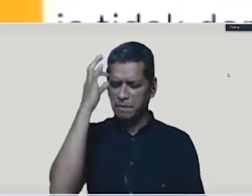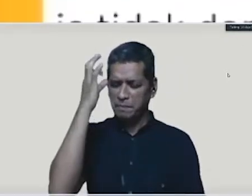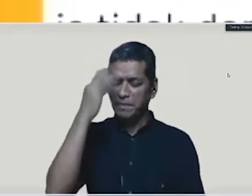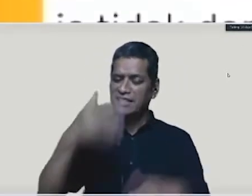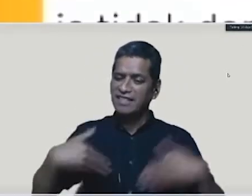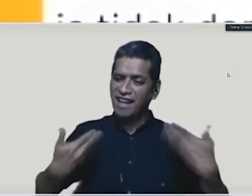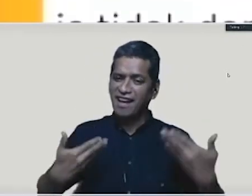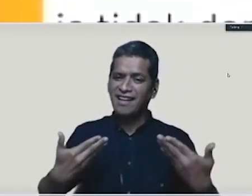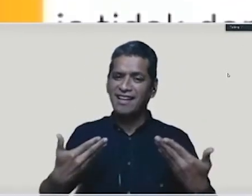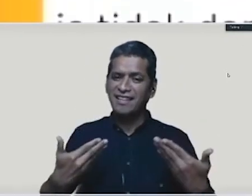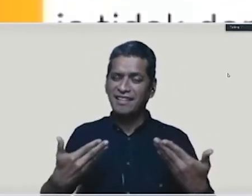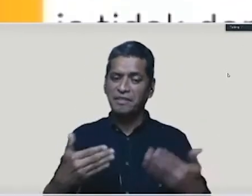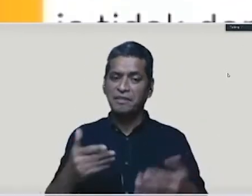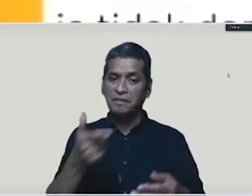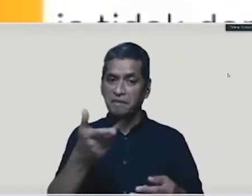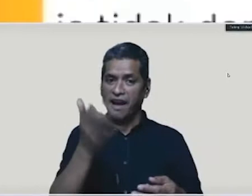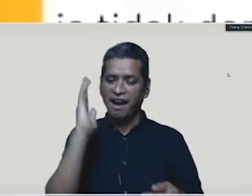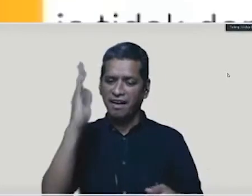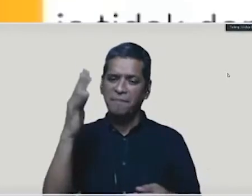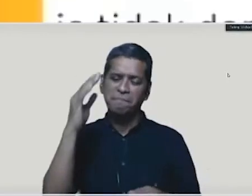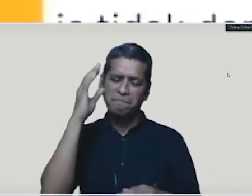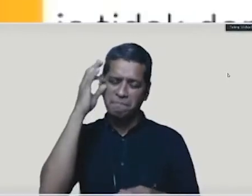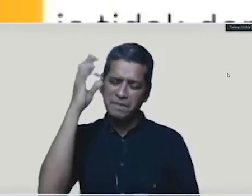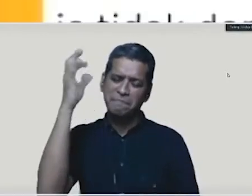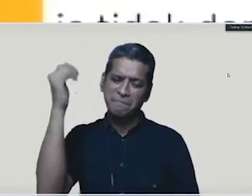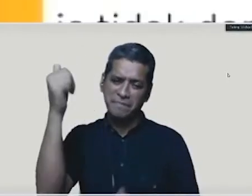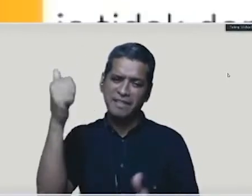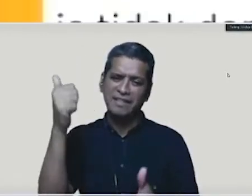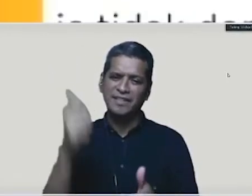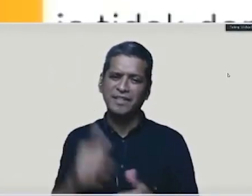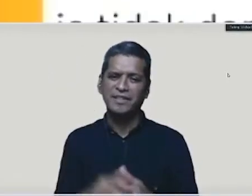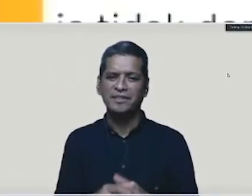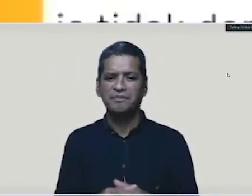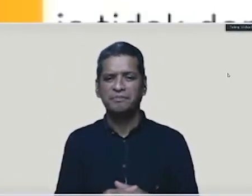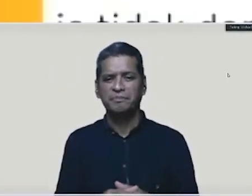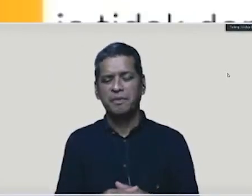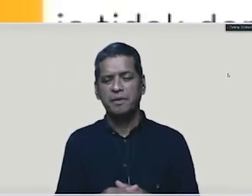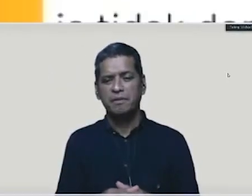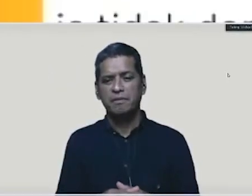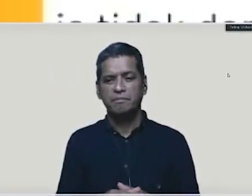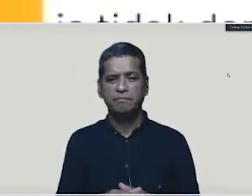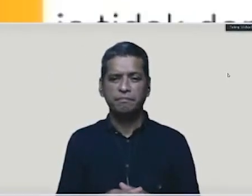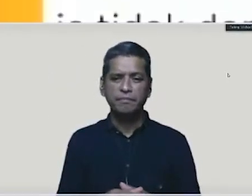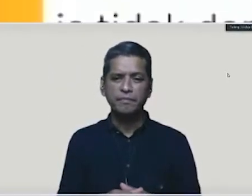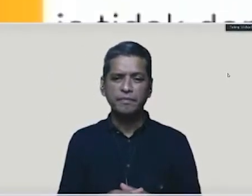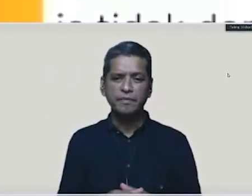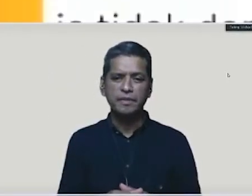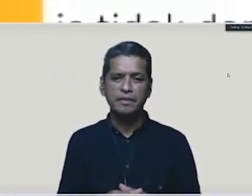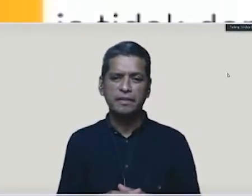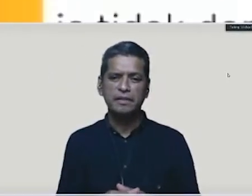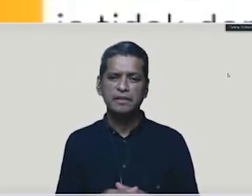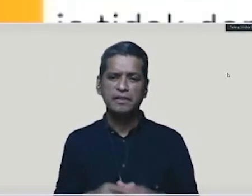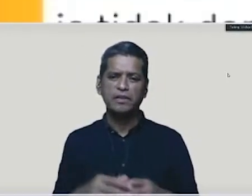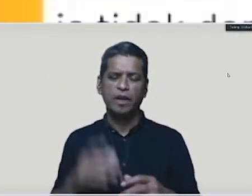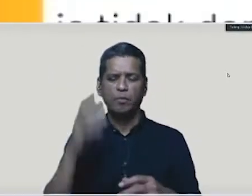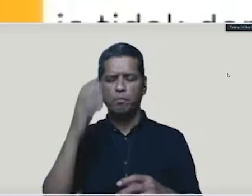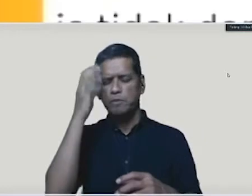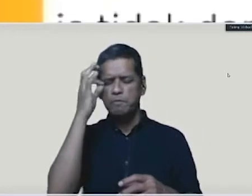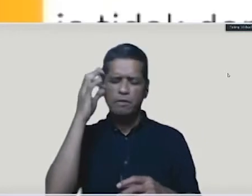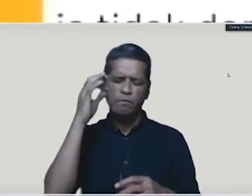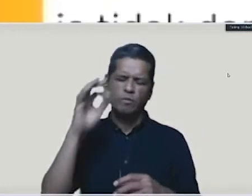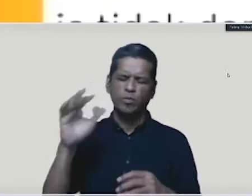mimpi bukan habibie buruk atau bibir hal yang yang kita tidak inginkan kadang-kadang